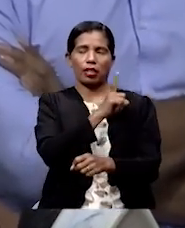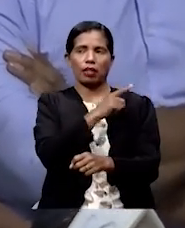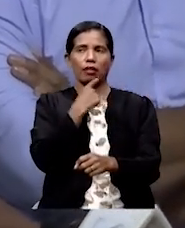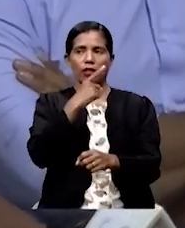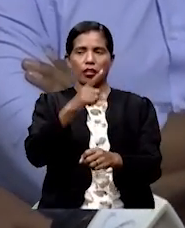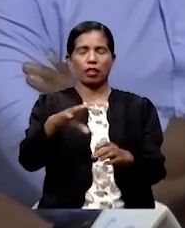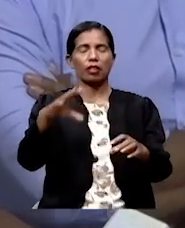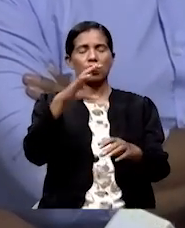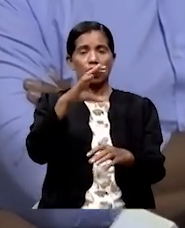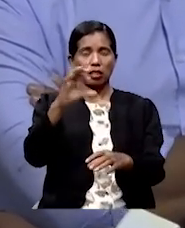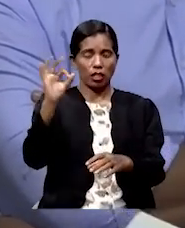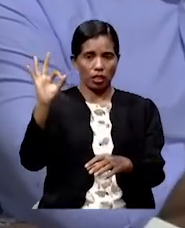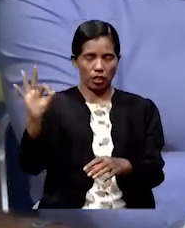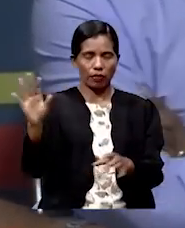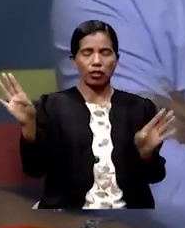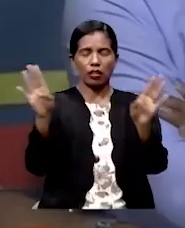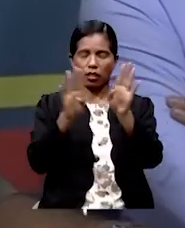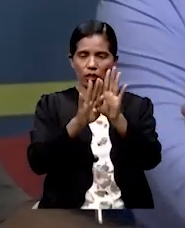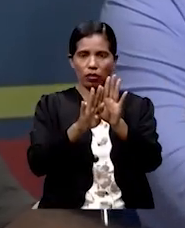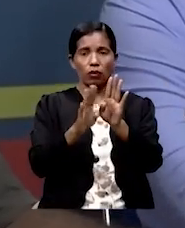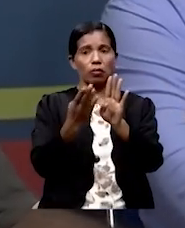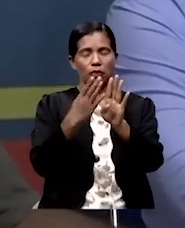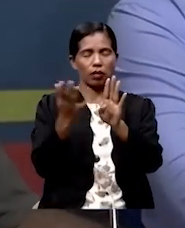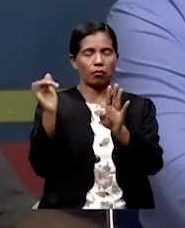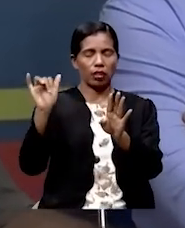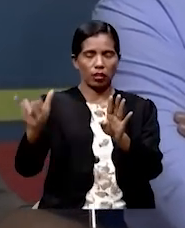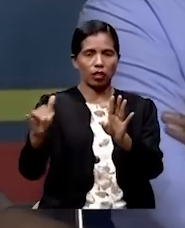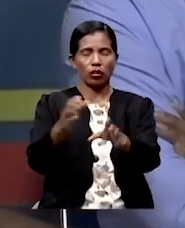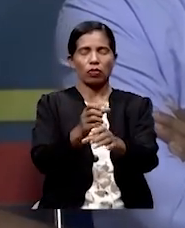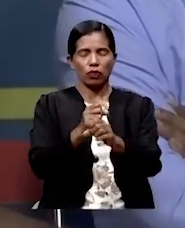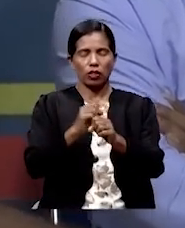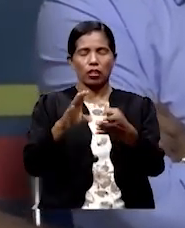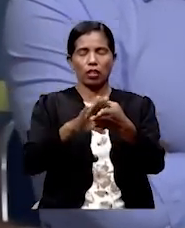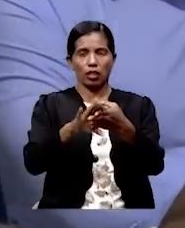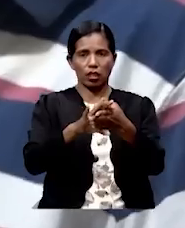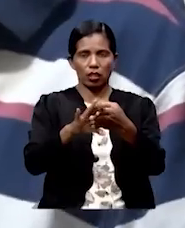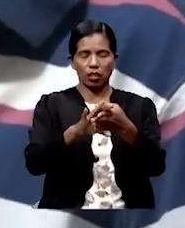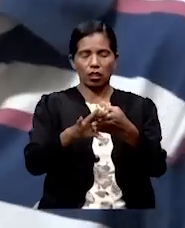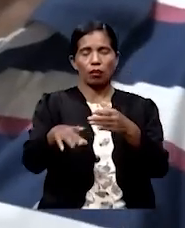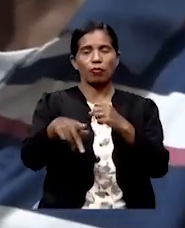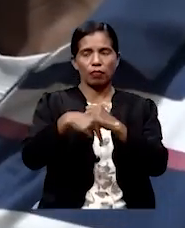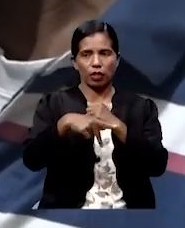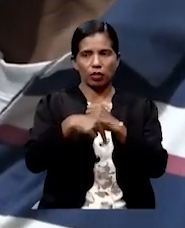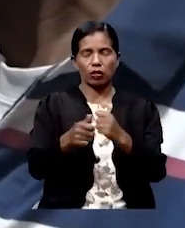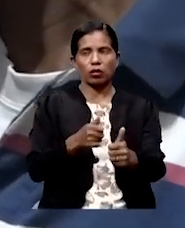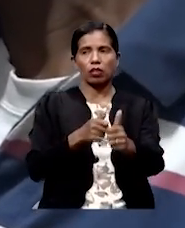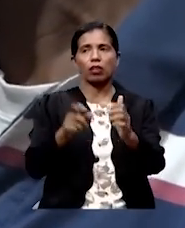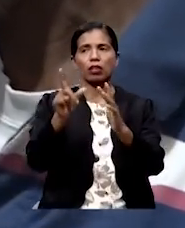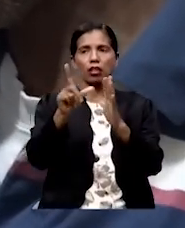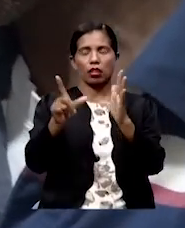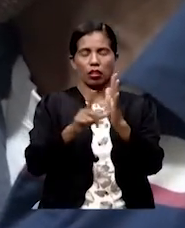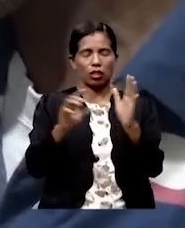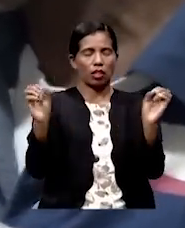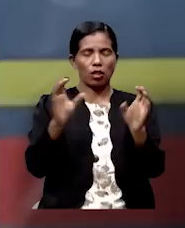Comite Central Fretelin, tak odamata, bania, atu foti ninia cartau militante partidu, tambatuir Lerian Antimur, maske la